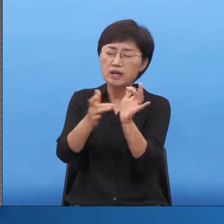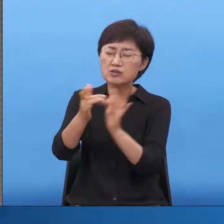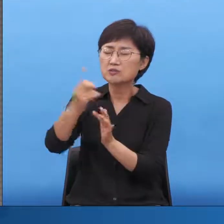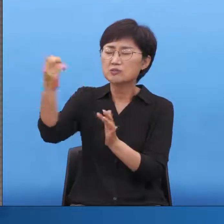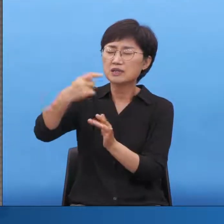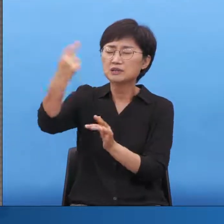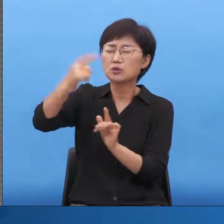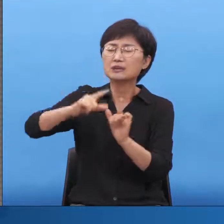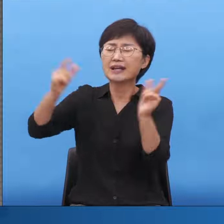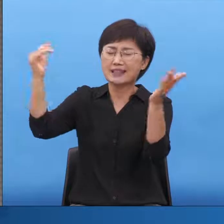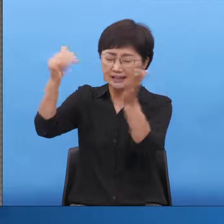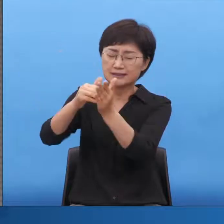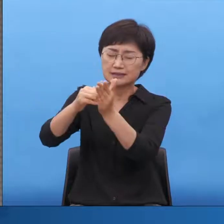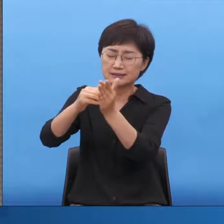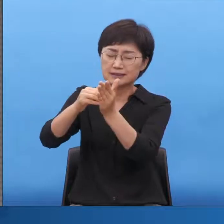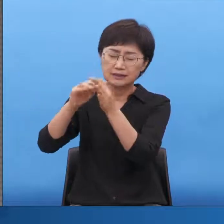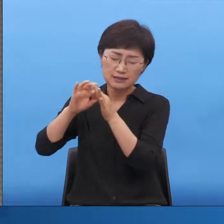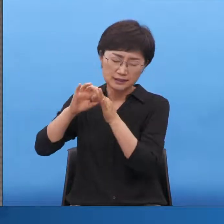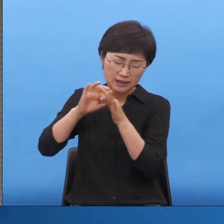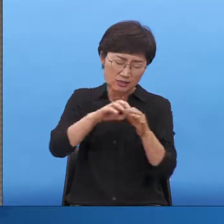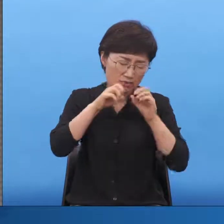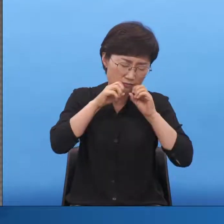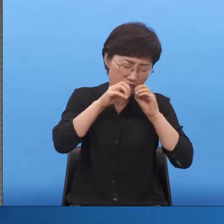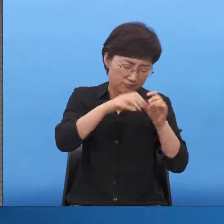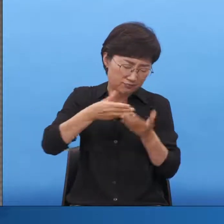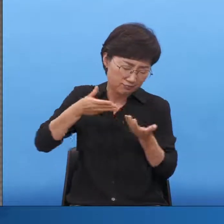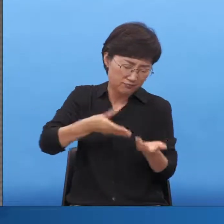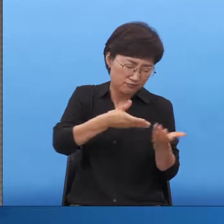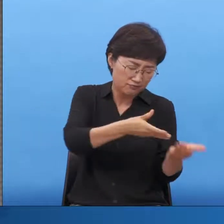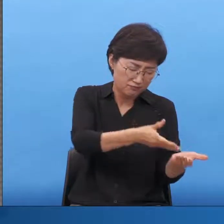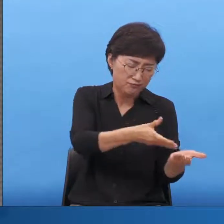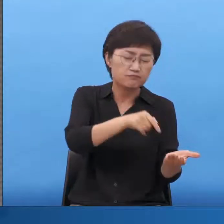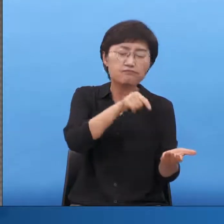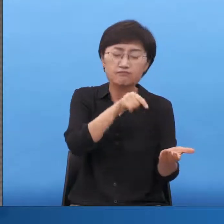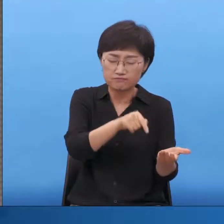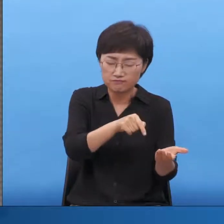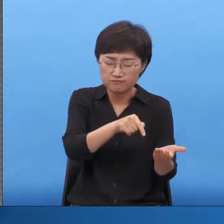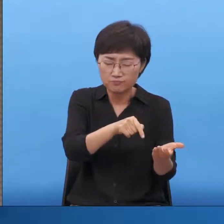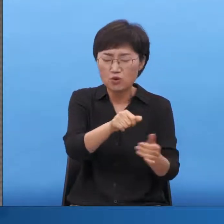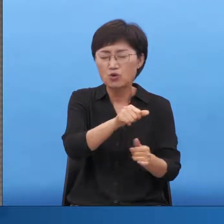렘넌트를 영적 서밋으로 세우게 하옵소서.